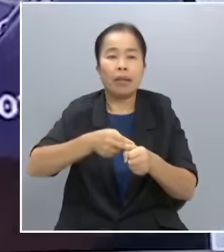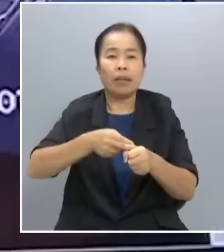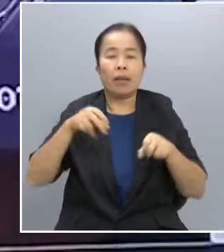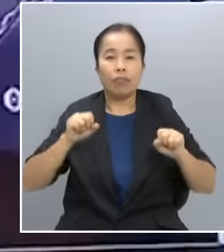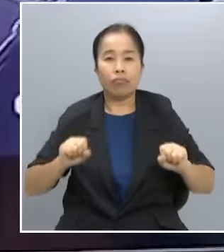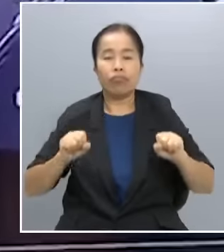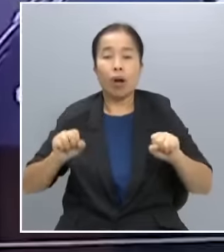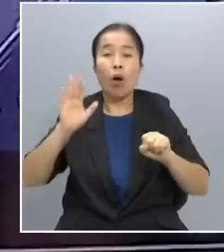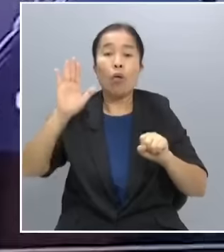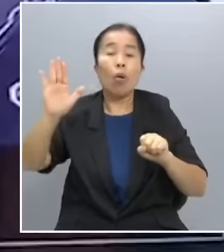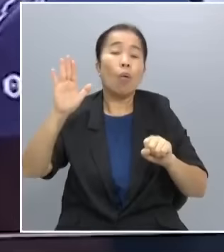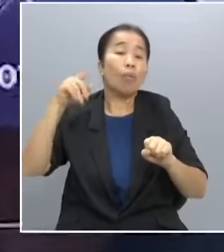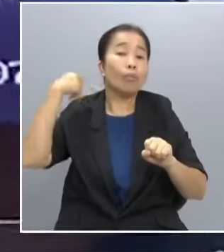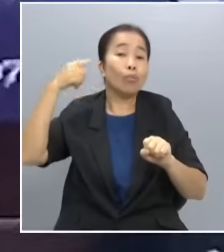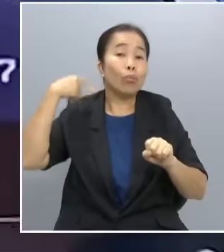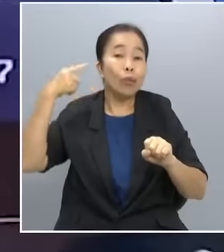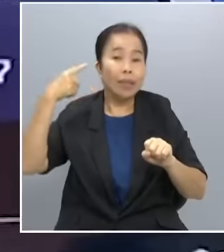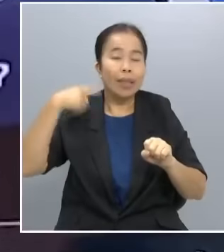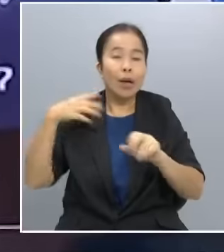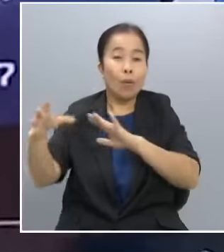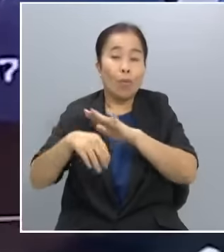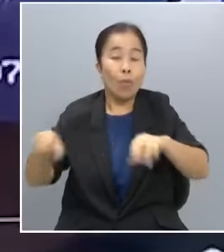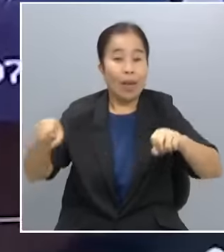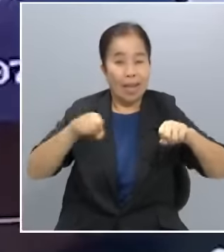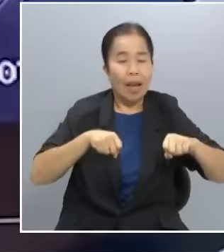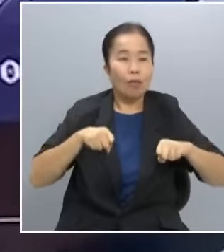ค์ของทางฝั่งนราตรีมาเนี่ยครับเห็นไหมฮะ